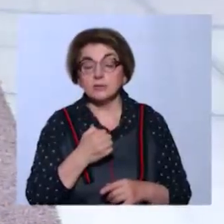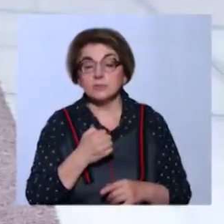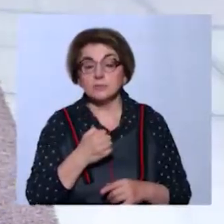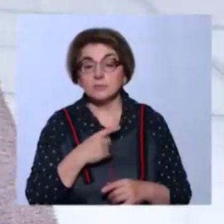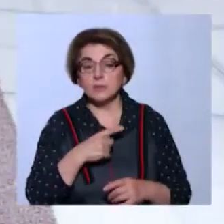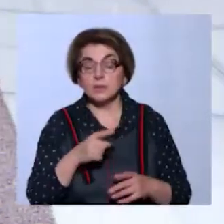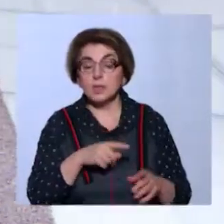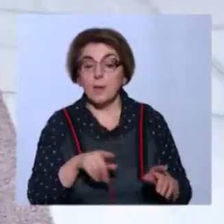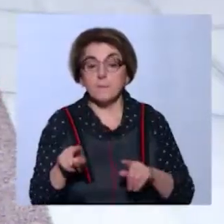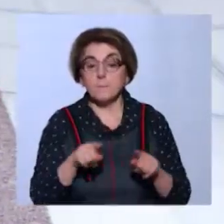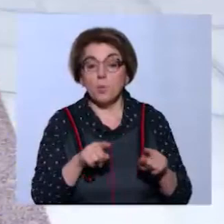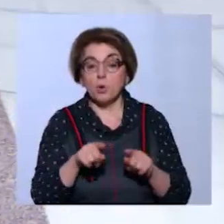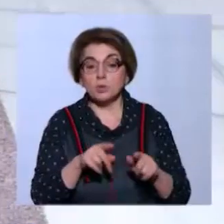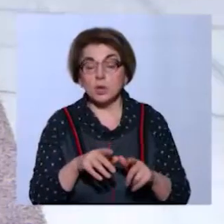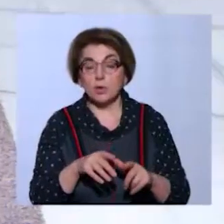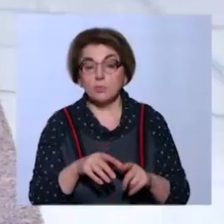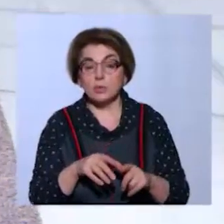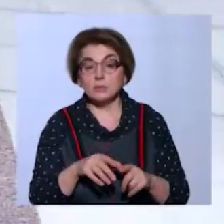ნაკადს და მიმოქცევას